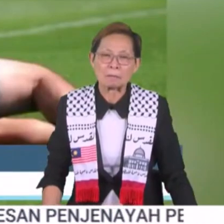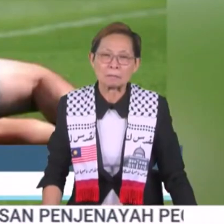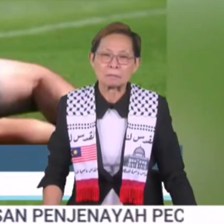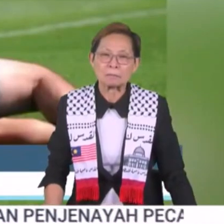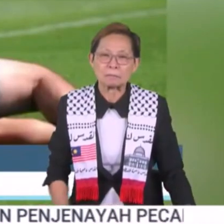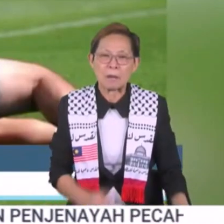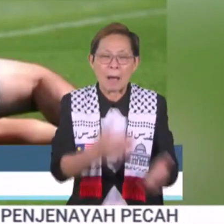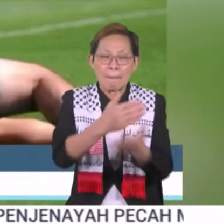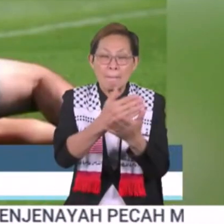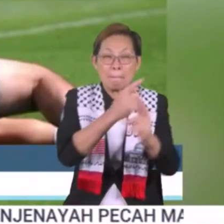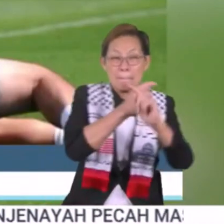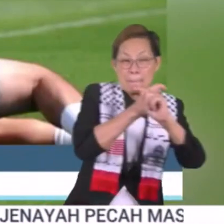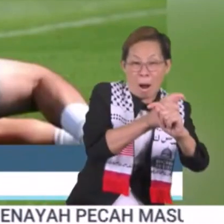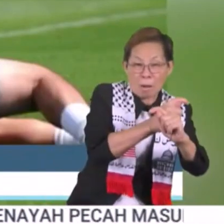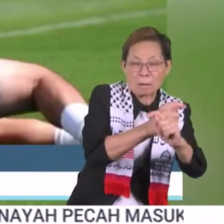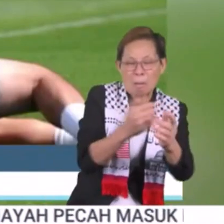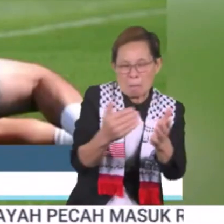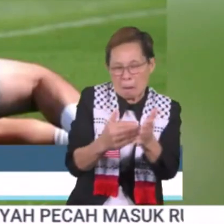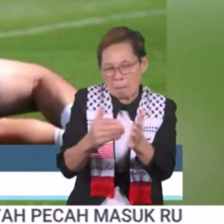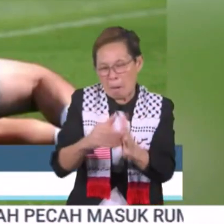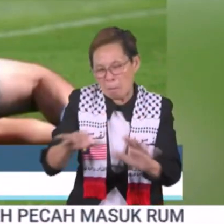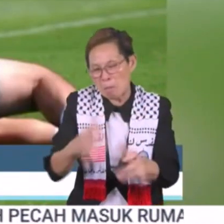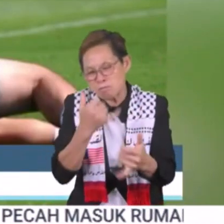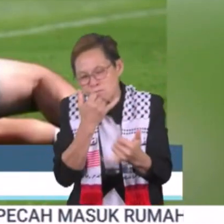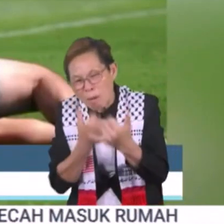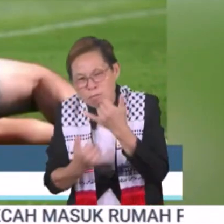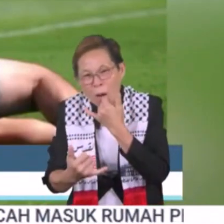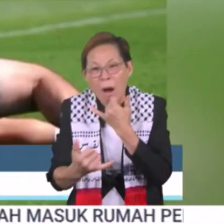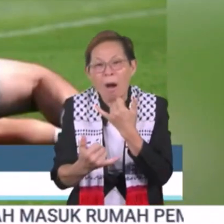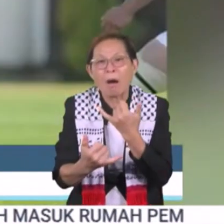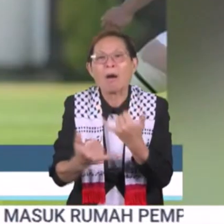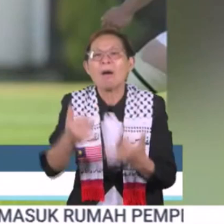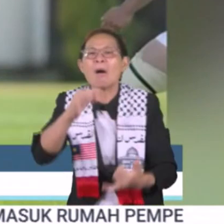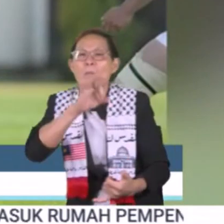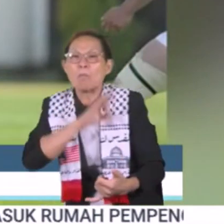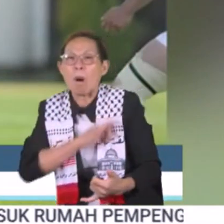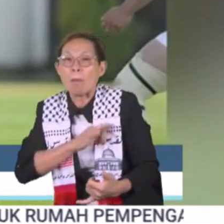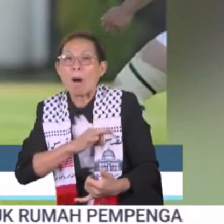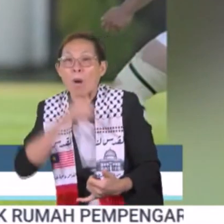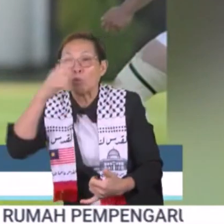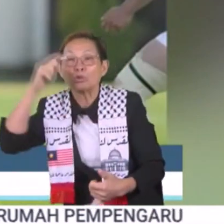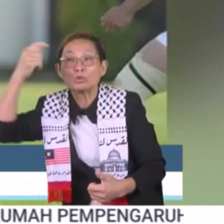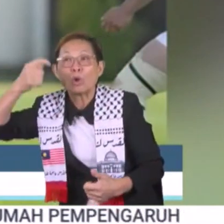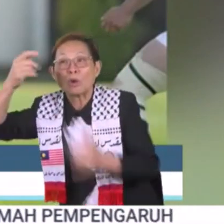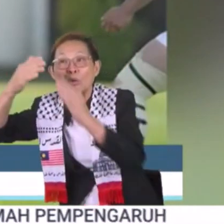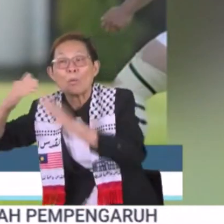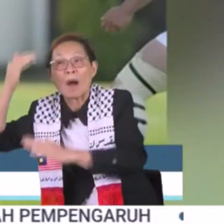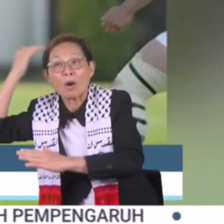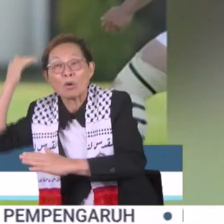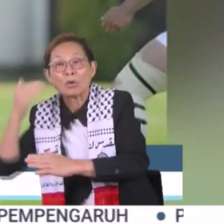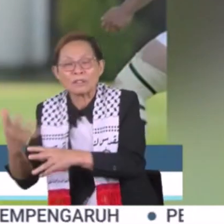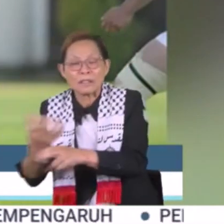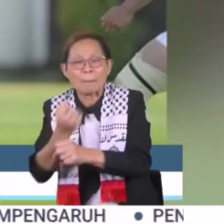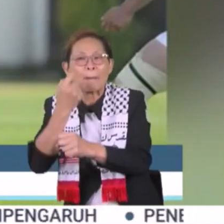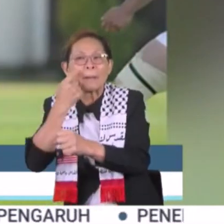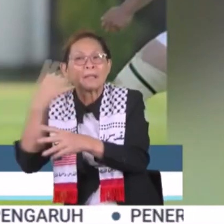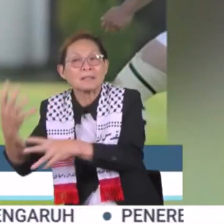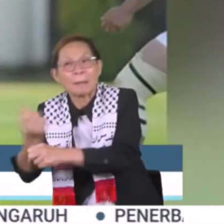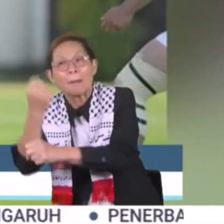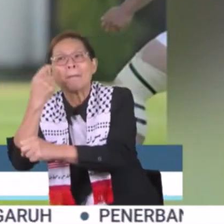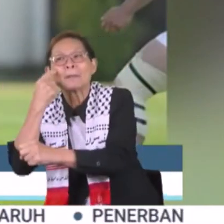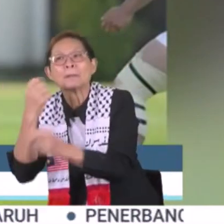Ketumpulan di bahagian pertahanan selain kerap melakukan kesilapan memberikan kelebihan buat tuan rumah untuk mengutip mata demi